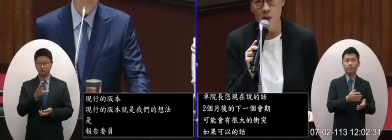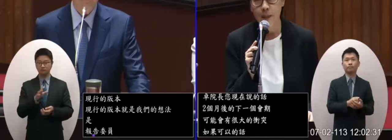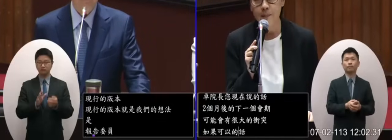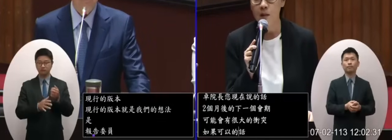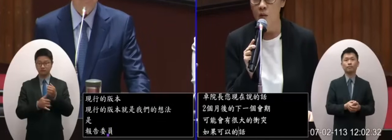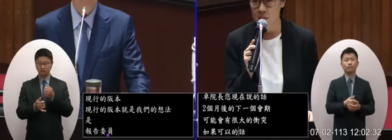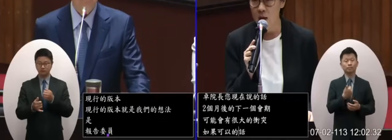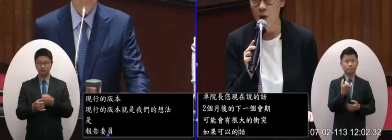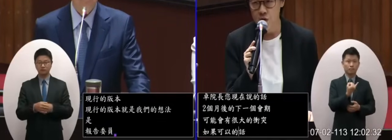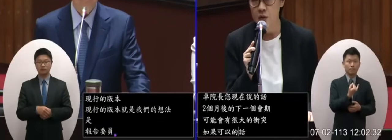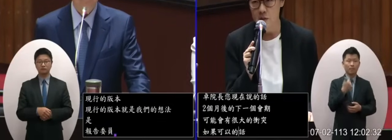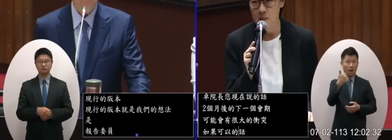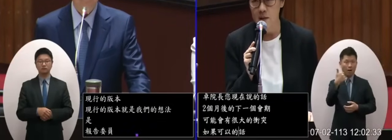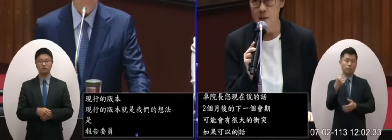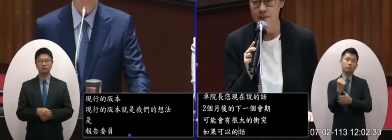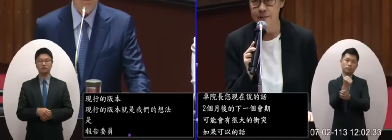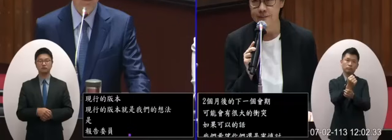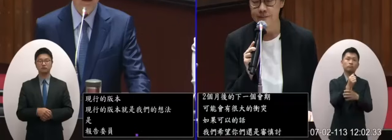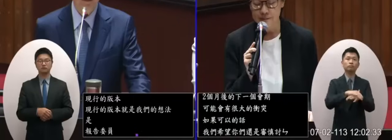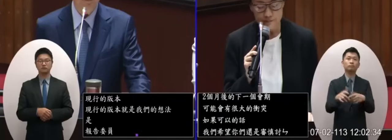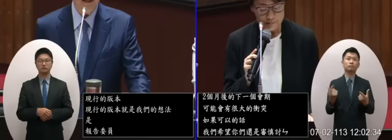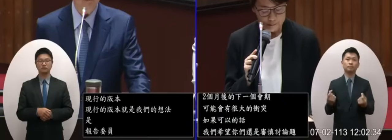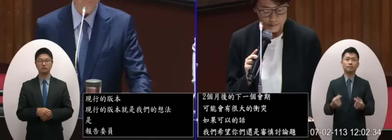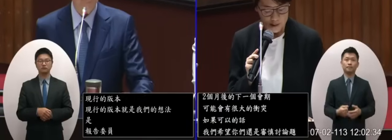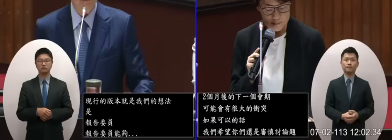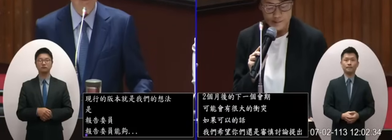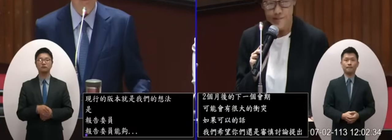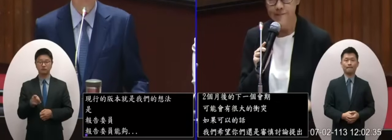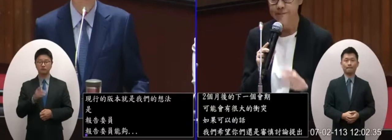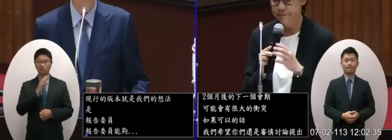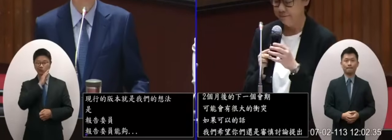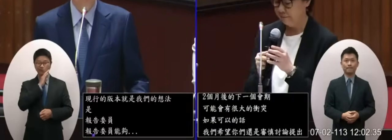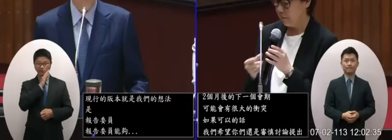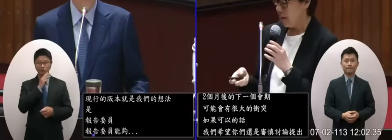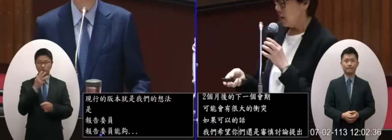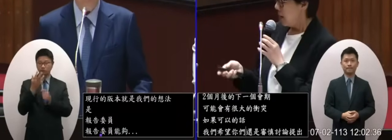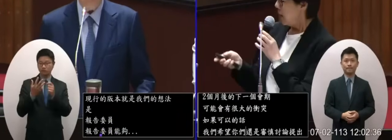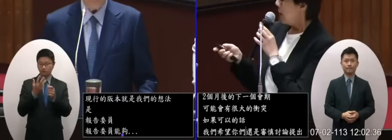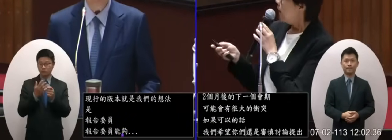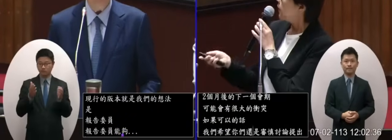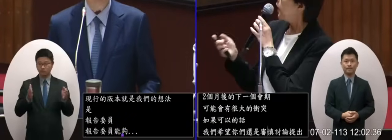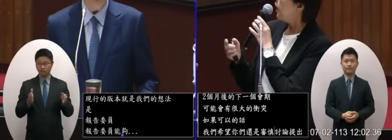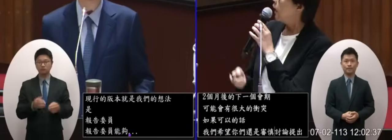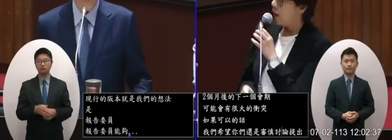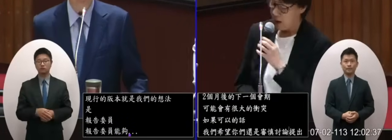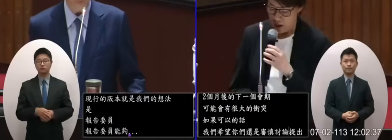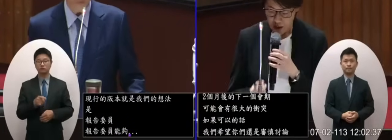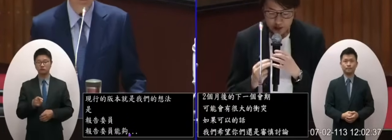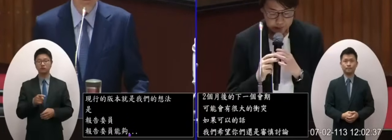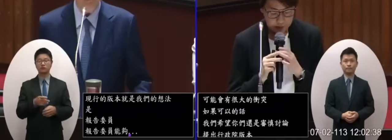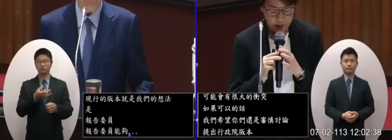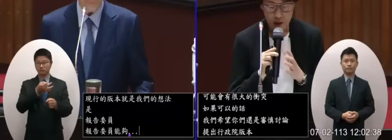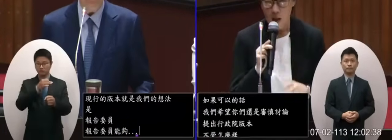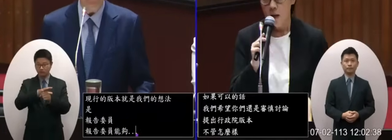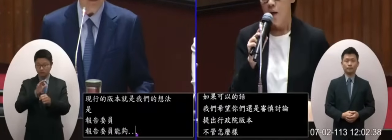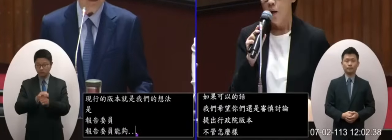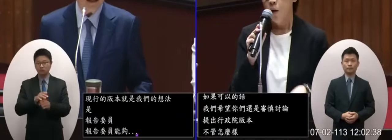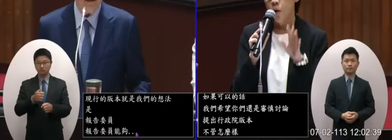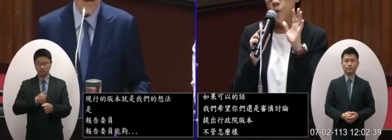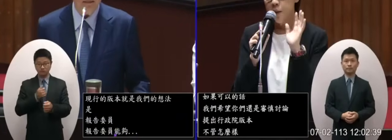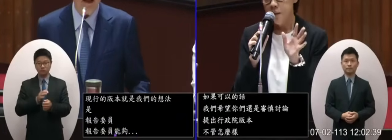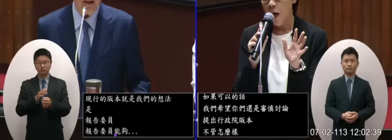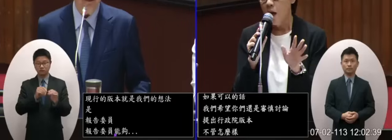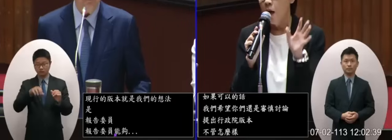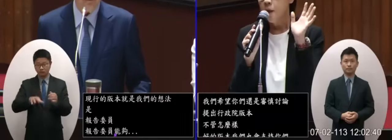样， 好的版本我们也会支持你们。 报告委员能够参考一下8年来在整个三项的补助款当中对地方实质增